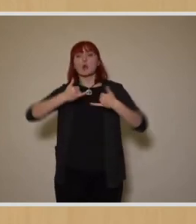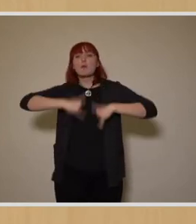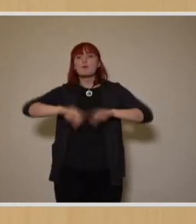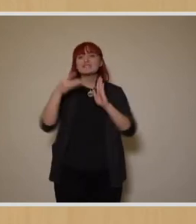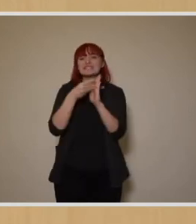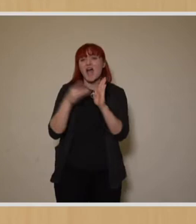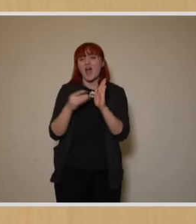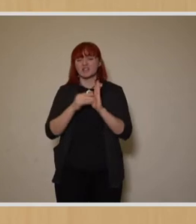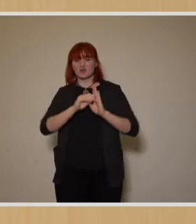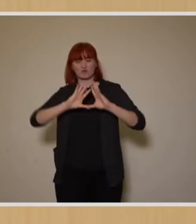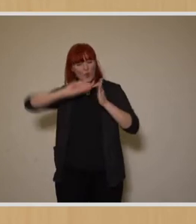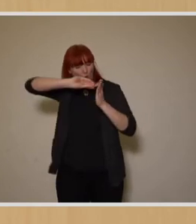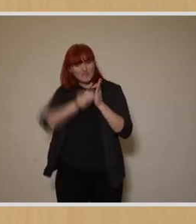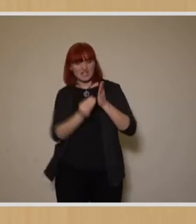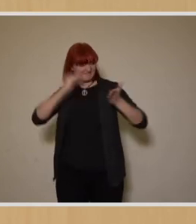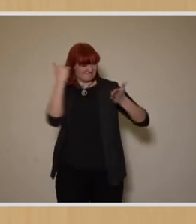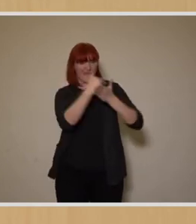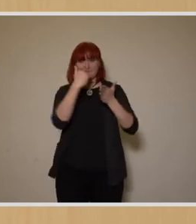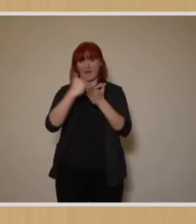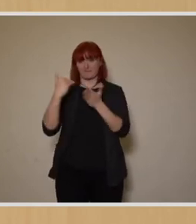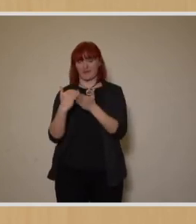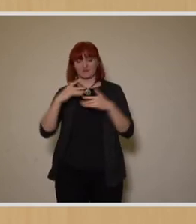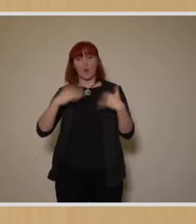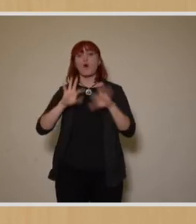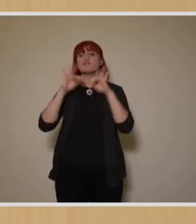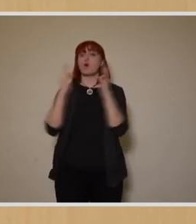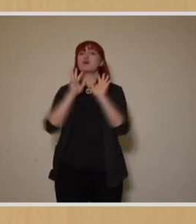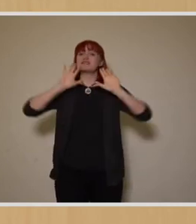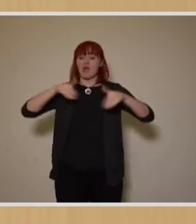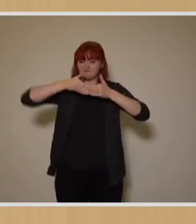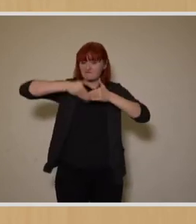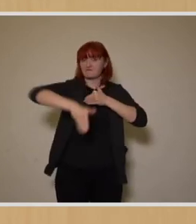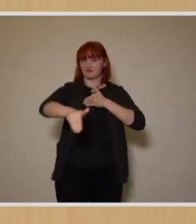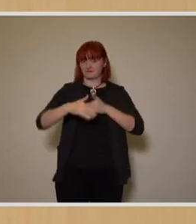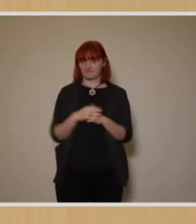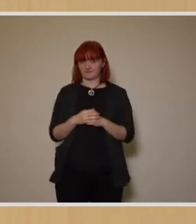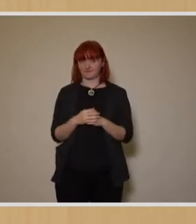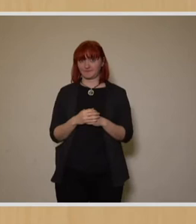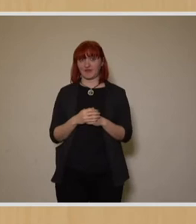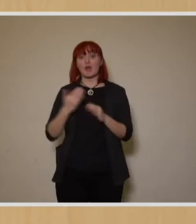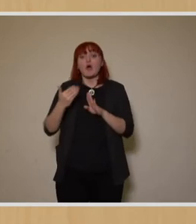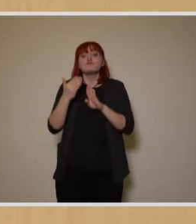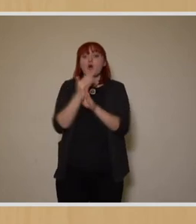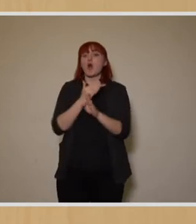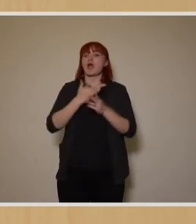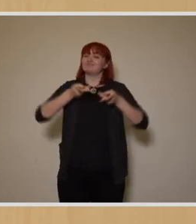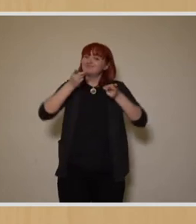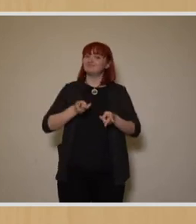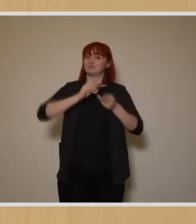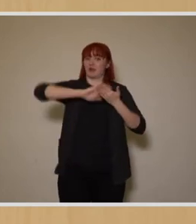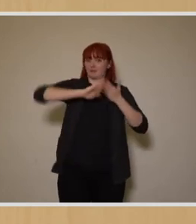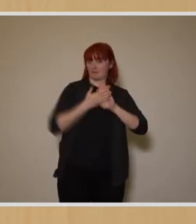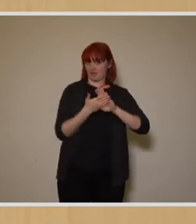Geburtsdatum und ihre Unterschrift, dass dieses Bürgerforum stattfinden kann, bevor ein endgültiger Beschluss gefällt